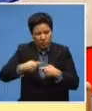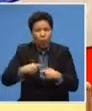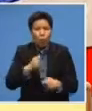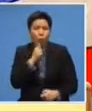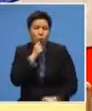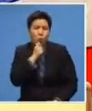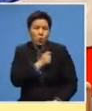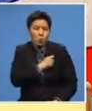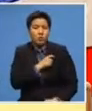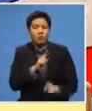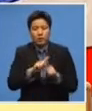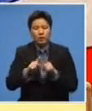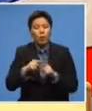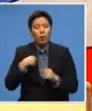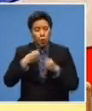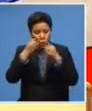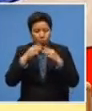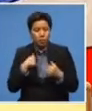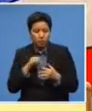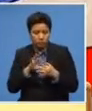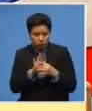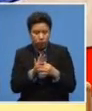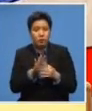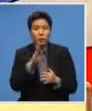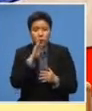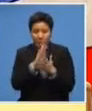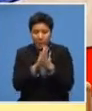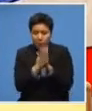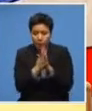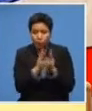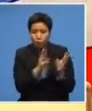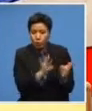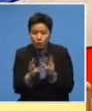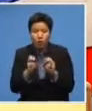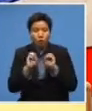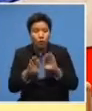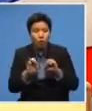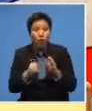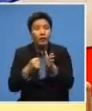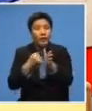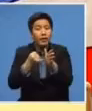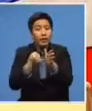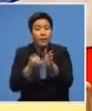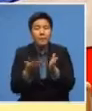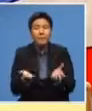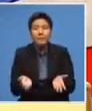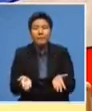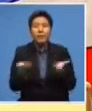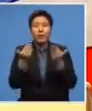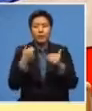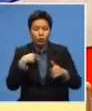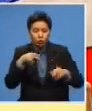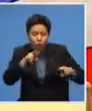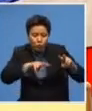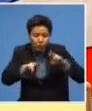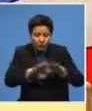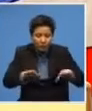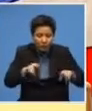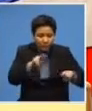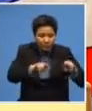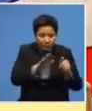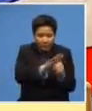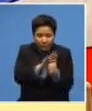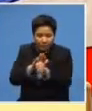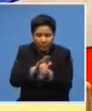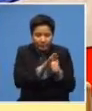ไงก็อดทนนะวันนี้ถ้าท่านปรับวิธีการสอนท่านให้มันง่ายขึ้นเบาลงจะได้ดูแลเด็กได้มากขึ้น